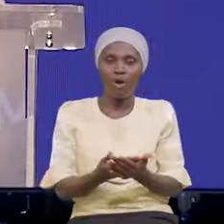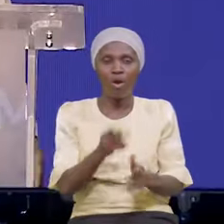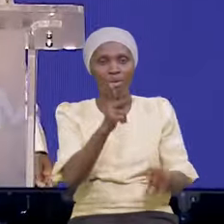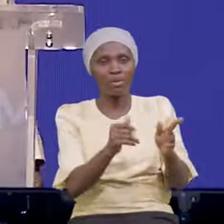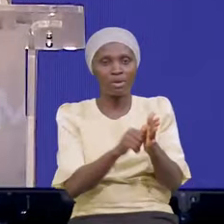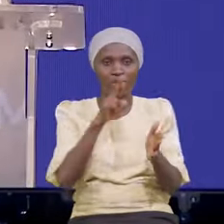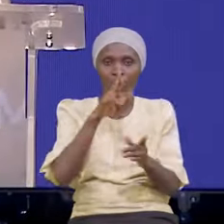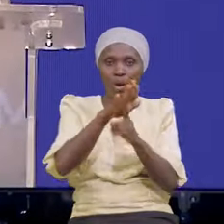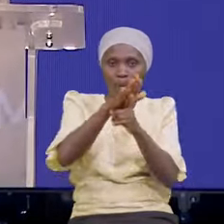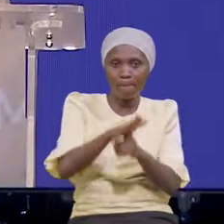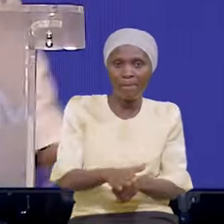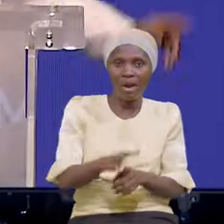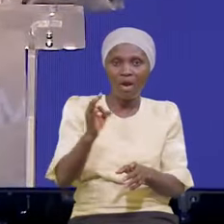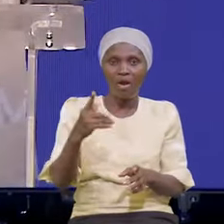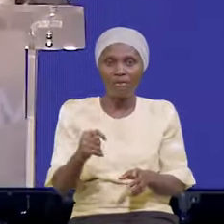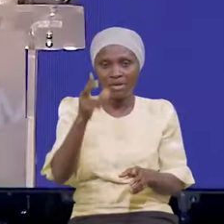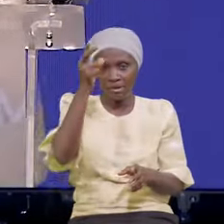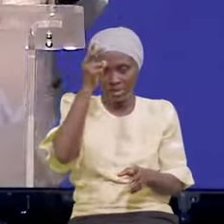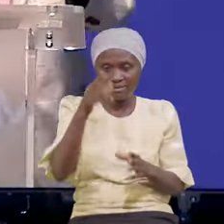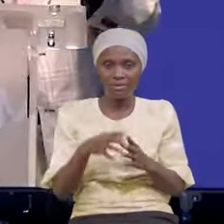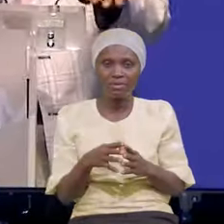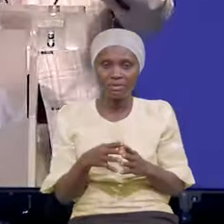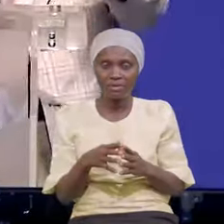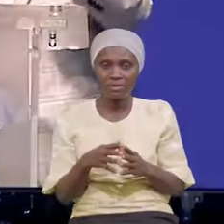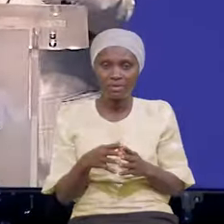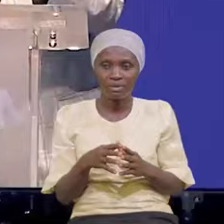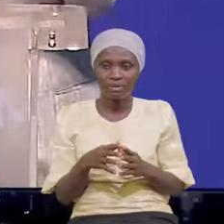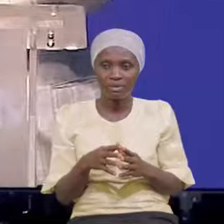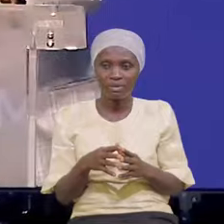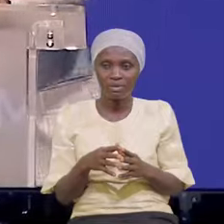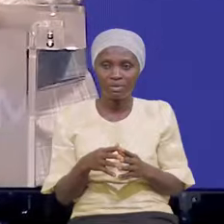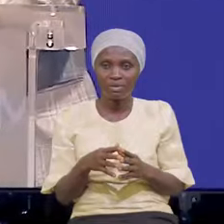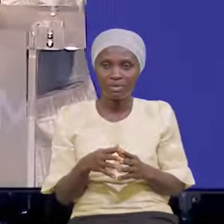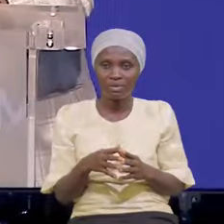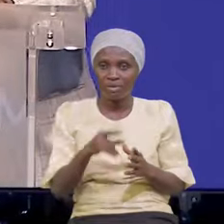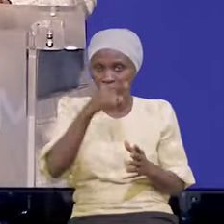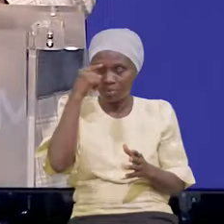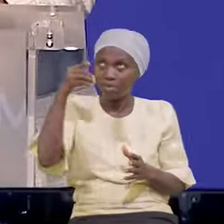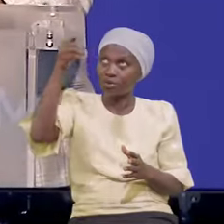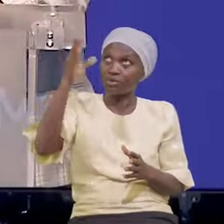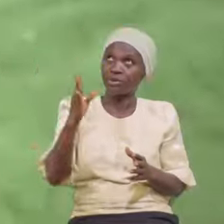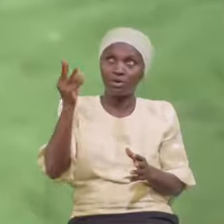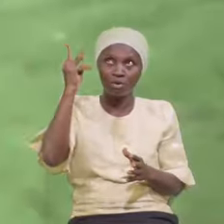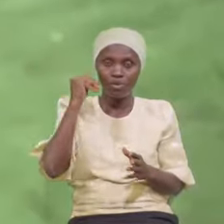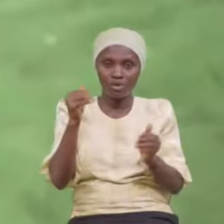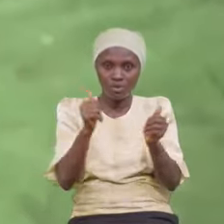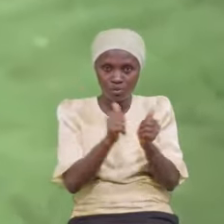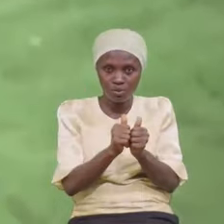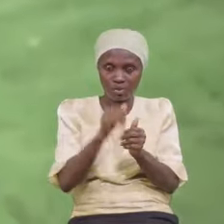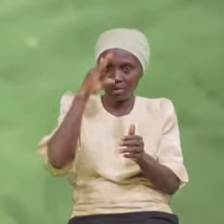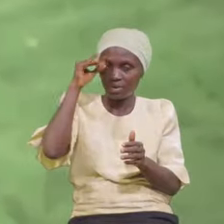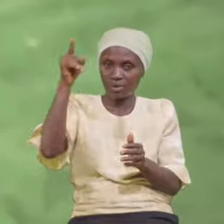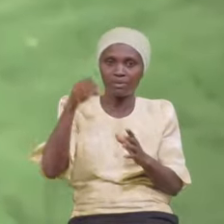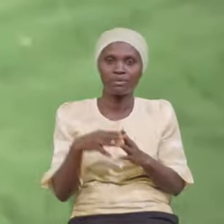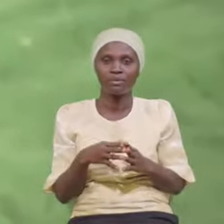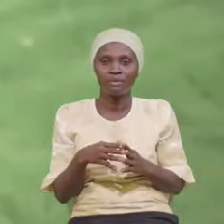of the devil. అపవాది ద్వారా బాధించబడుతున్న వారిని ఆయన స్వస్థపరిచాడు. God was with him. ఎందుకనగ దేవుడు ఆయనతో కూడా ఉన్నాడు.